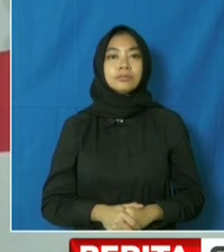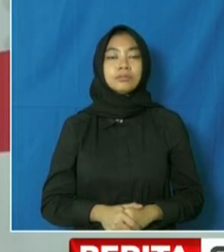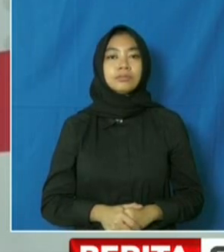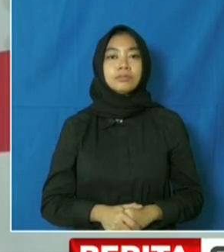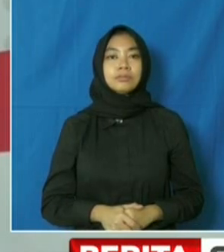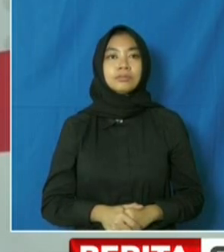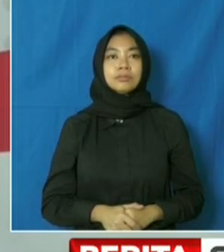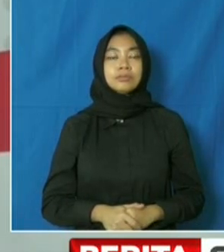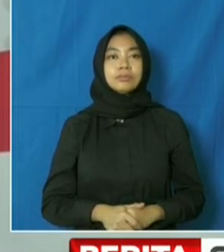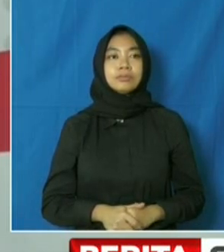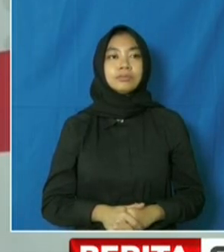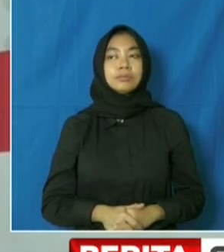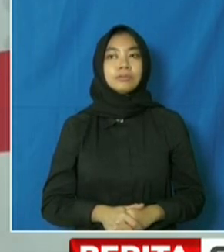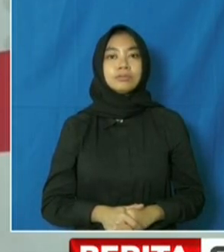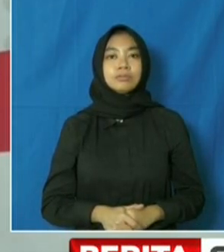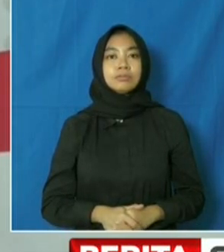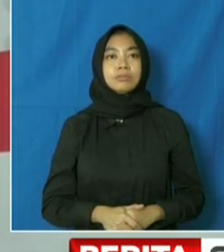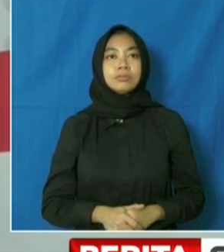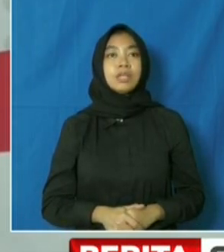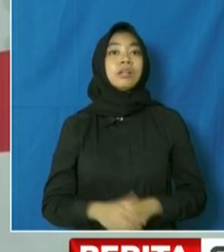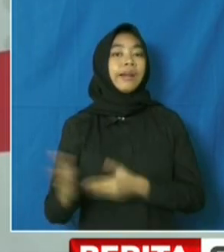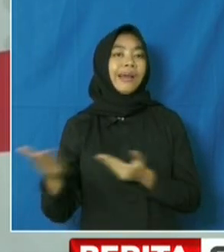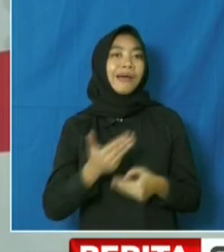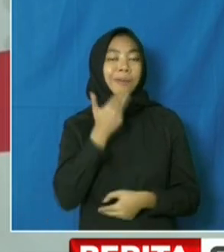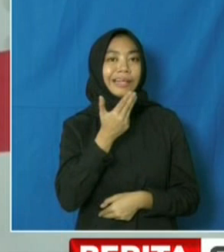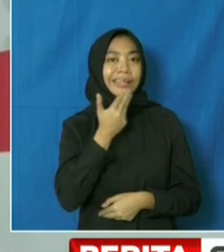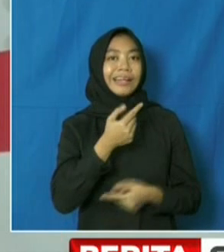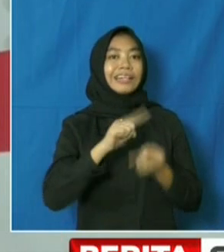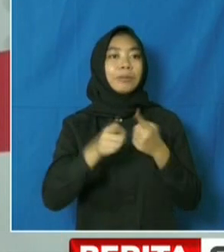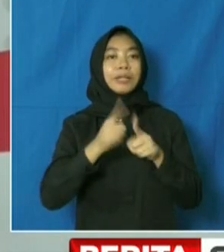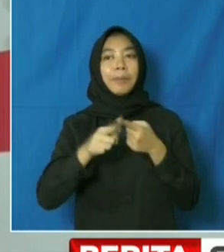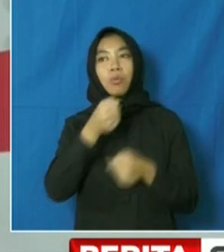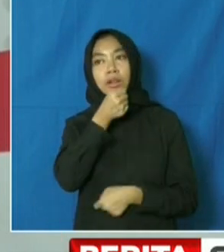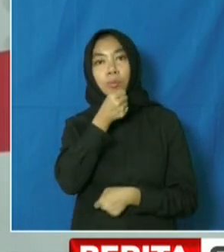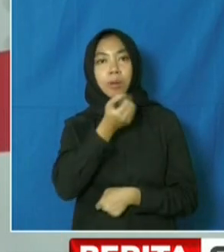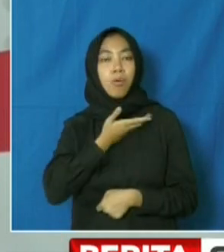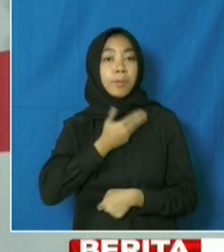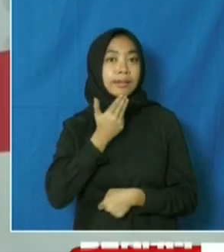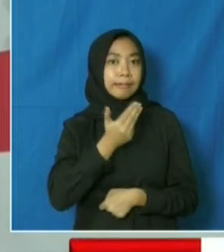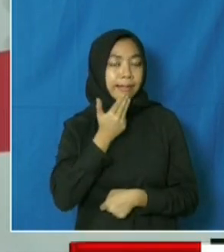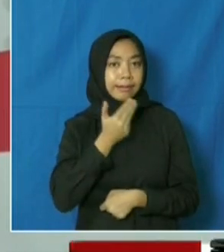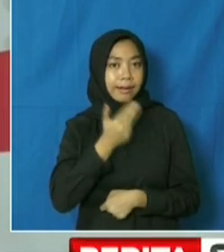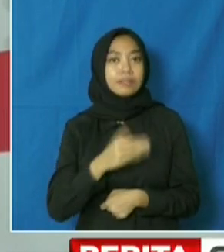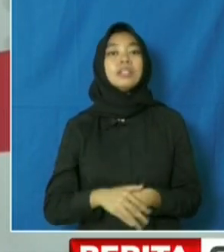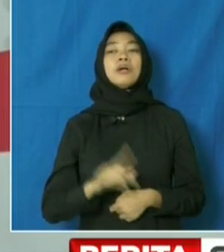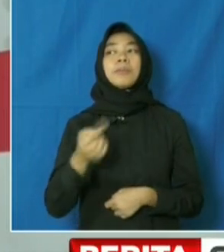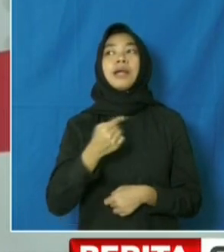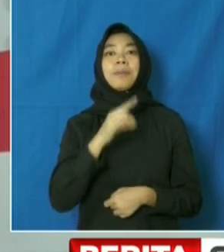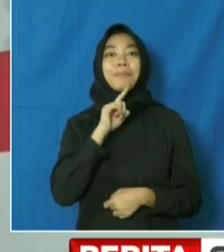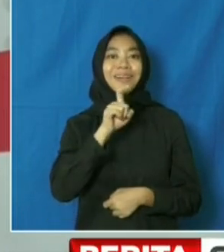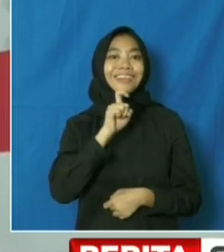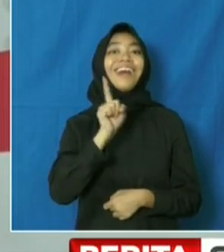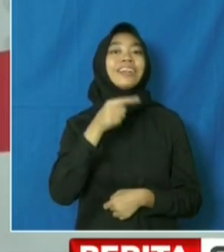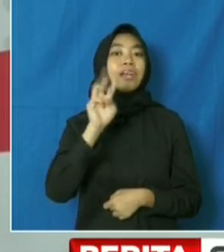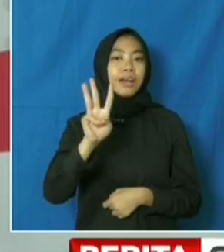izin Pak berikut pertanyaan dari rekan-rekan wartawan yang pertama ini ada tiga pertanyaan yang pertama